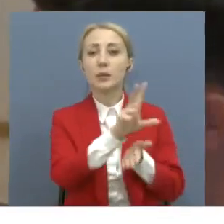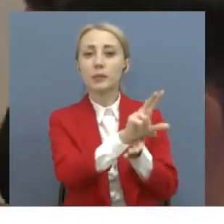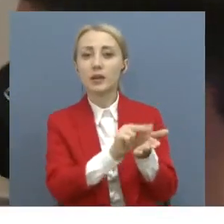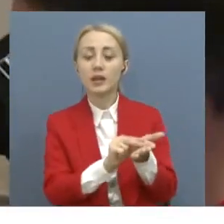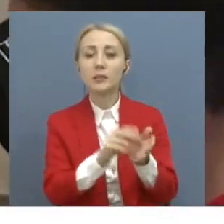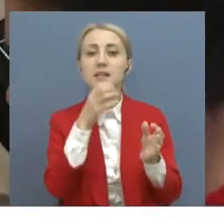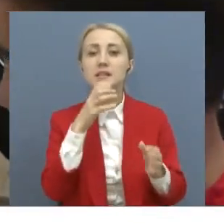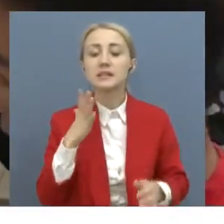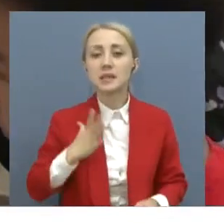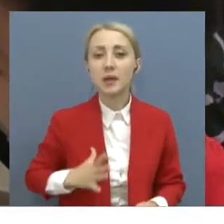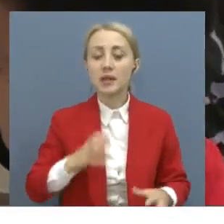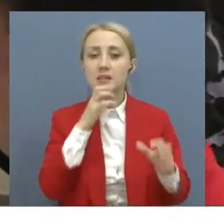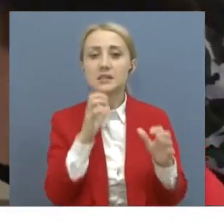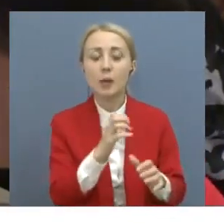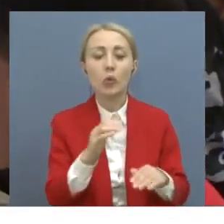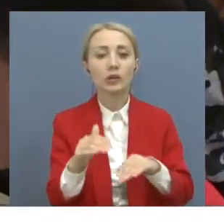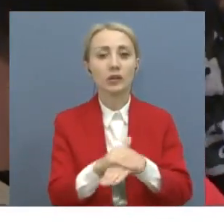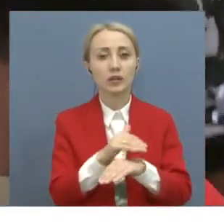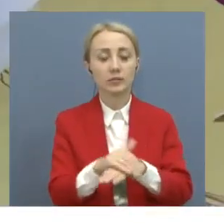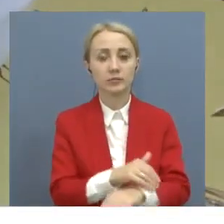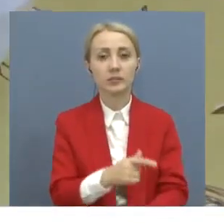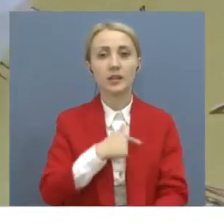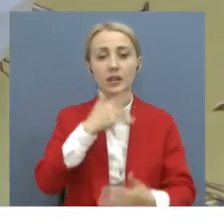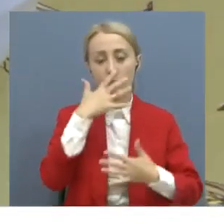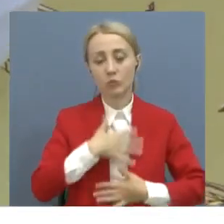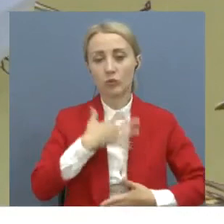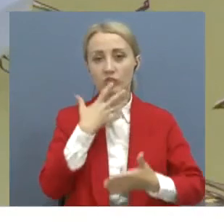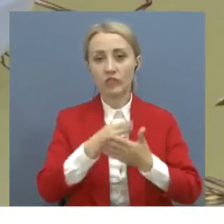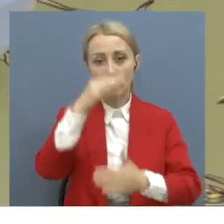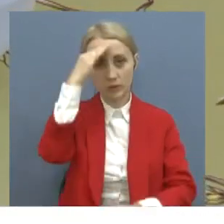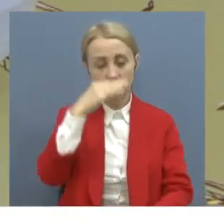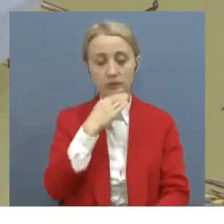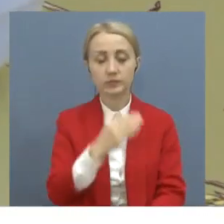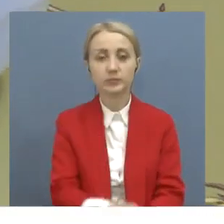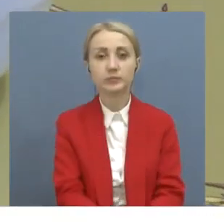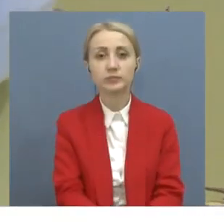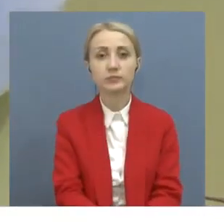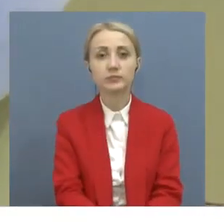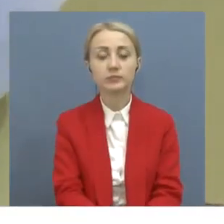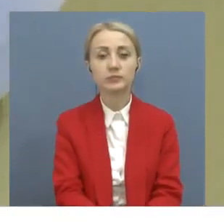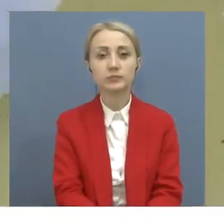перзенті үшін ұлы адам. Ердігүл Дәдібасқызы, Ермек Махметов, Алмас Садуақасов, Көкше, Ақпарат.